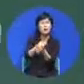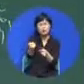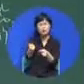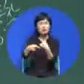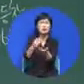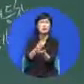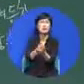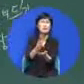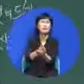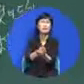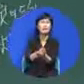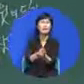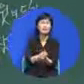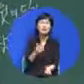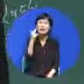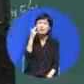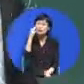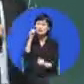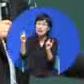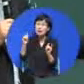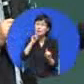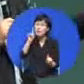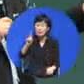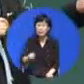die. 이 미국 사람들은요,